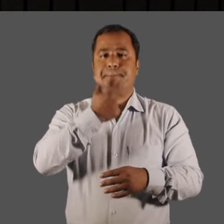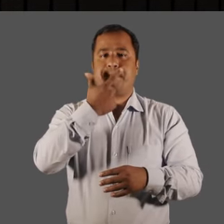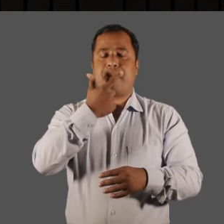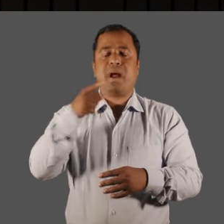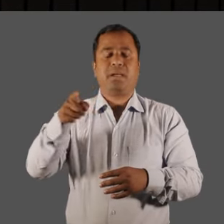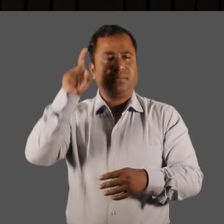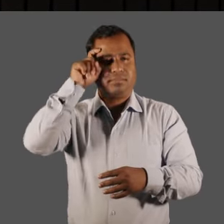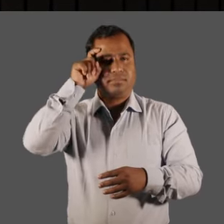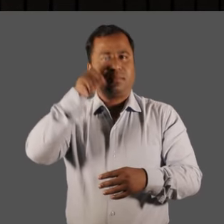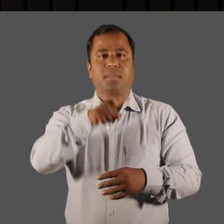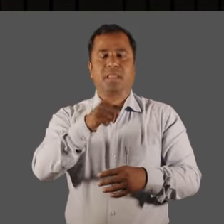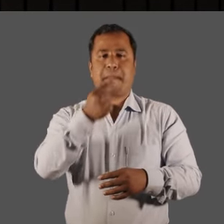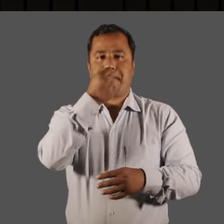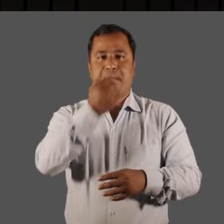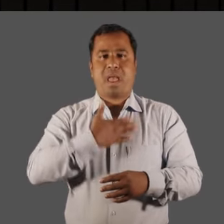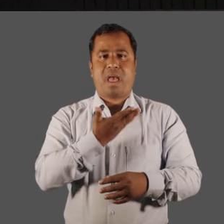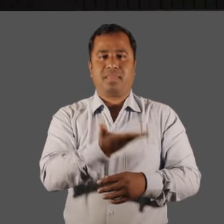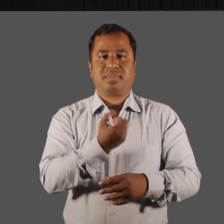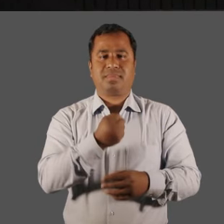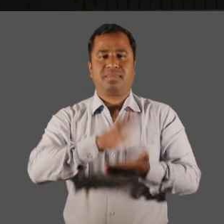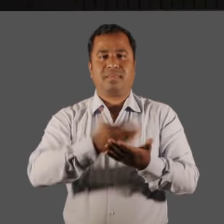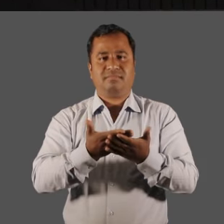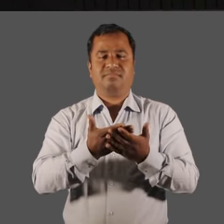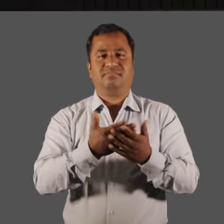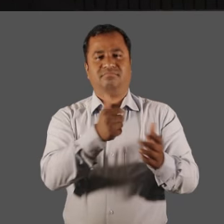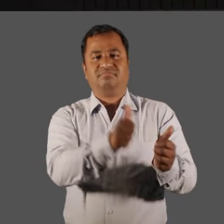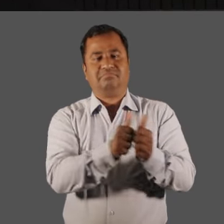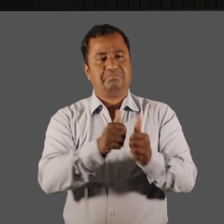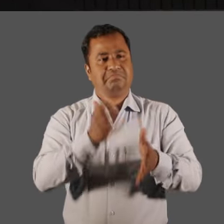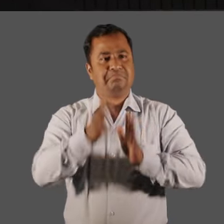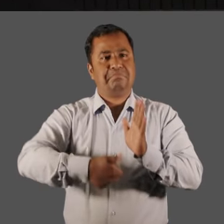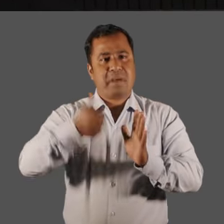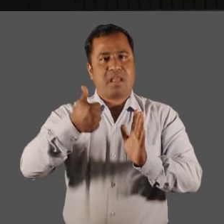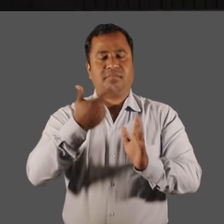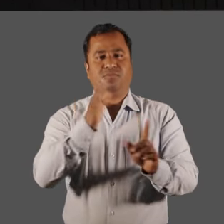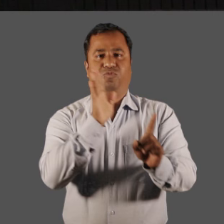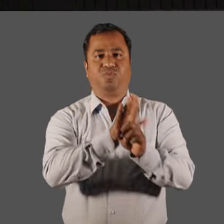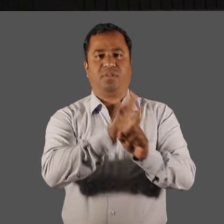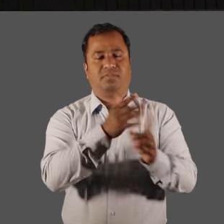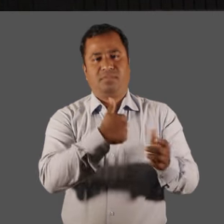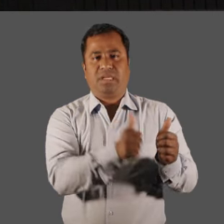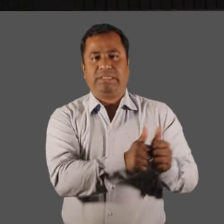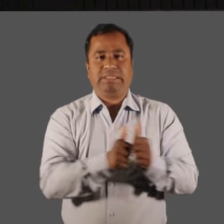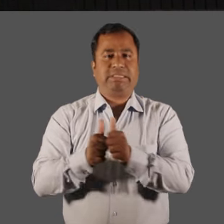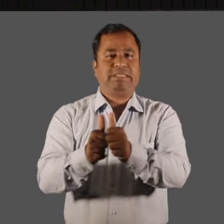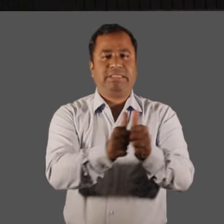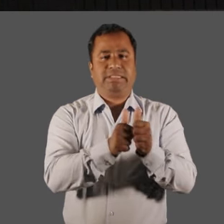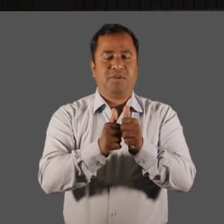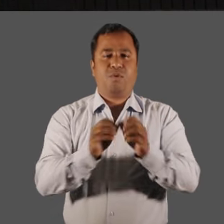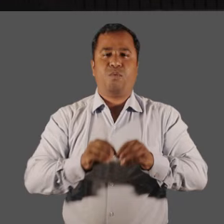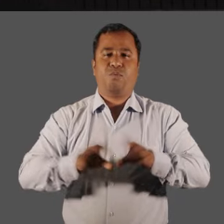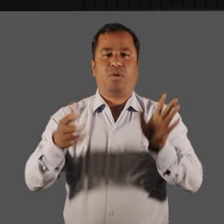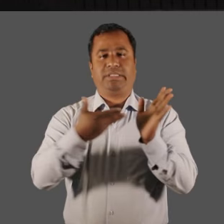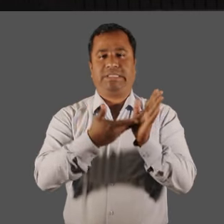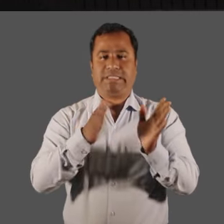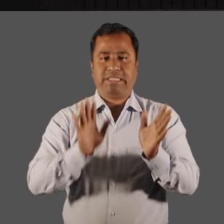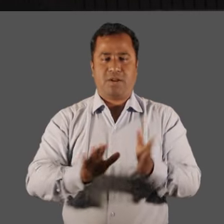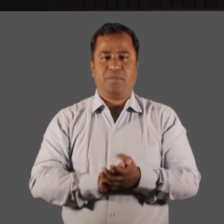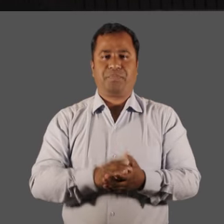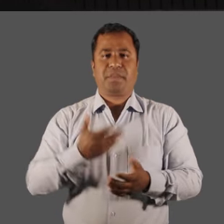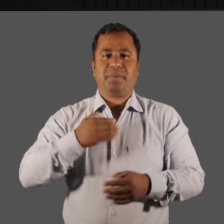একটা নির্ভরশীলতা তৈরি হয়েছে যে হ্যাঁ, ও তো পারে। ও তো সাইন পারে। আ ও এই জিনিসগুলা বলতে পারে ভালো। ইভেন